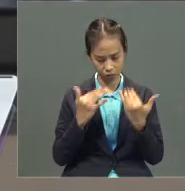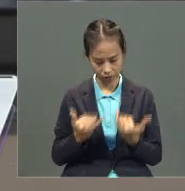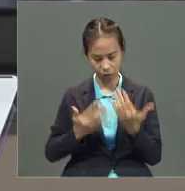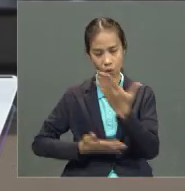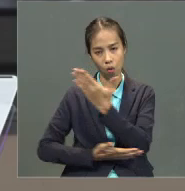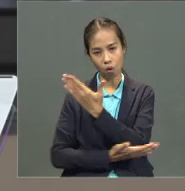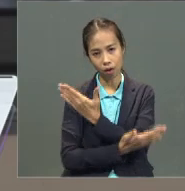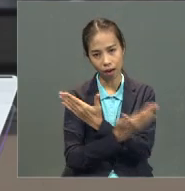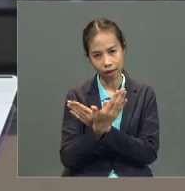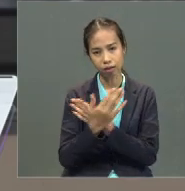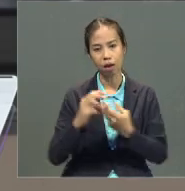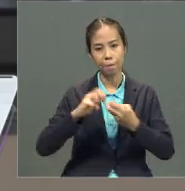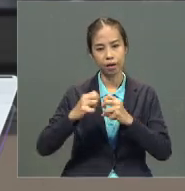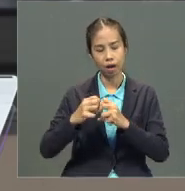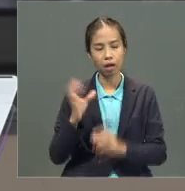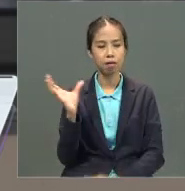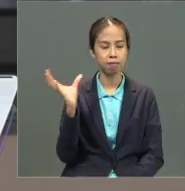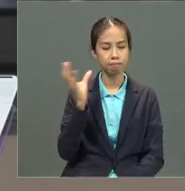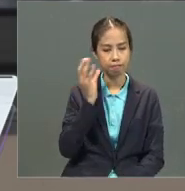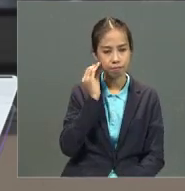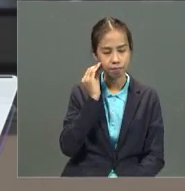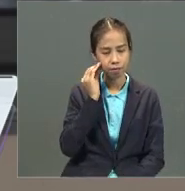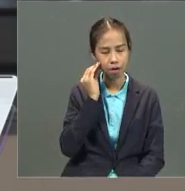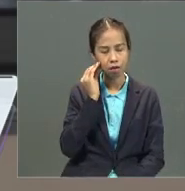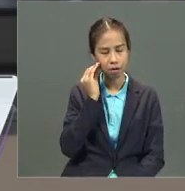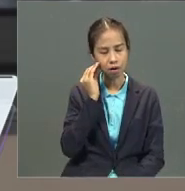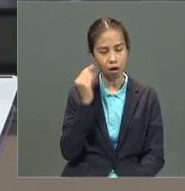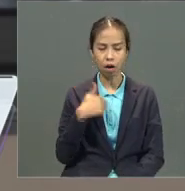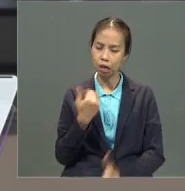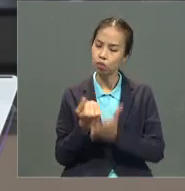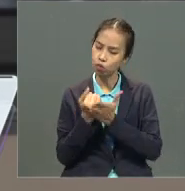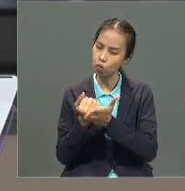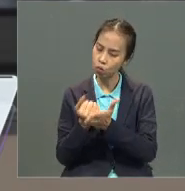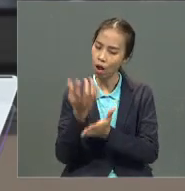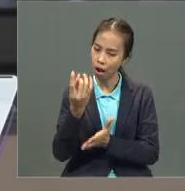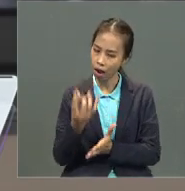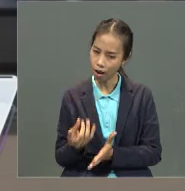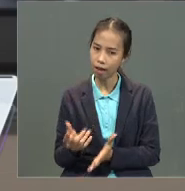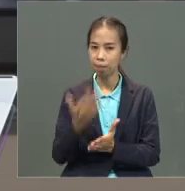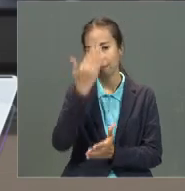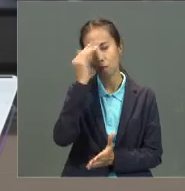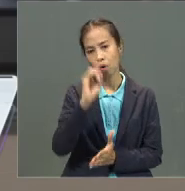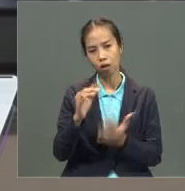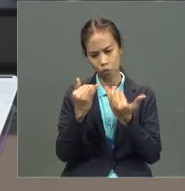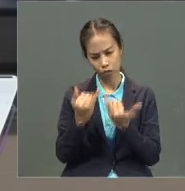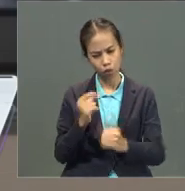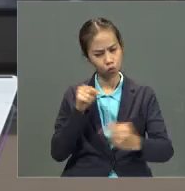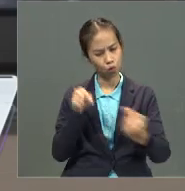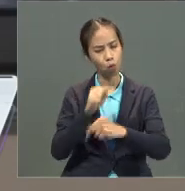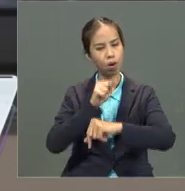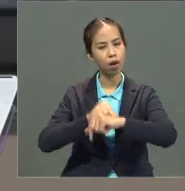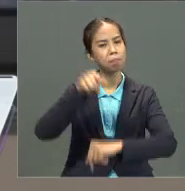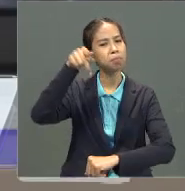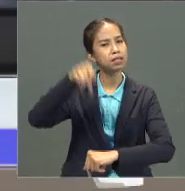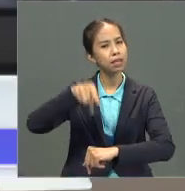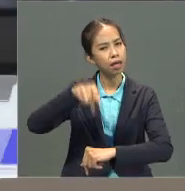ที่ได้รับฟังปัญหาแล้วก็ติดตามมาเนี่ยแล้วเราคิดว่าเราพอจะช่วยอะไรได้นะครับเพราะเวลานี้มันเป็นเวลาพิเศษนะครับเหตุ